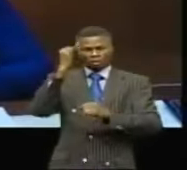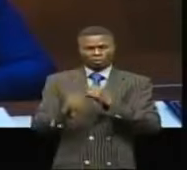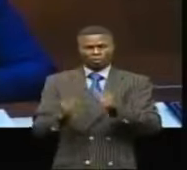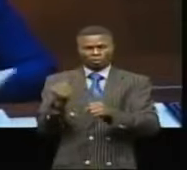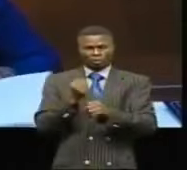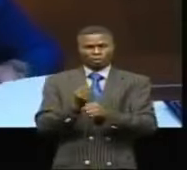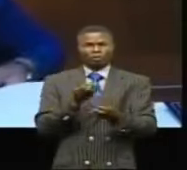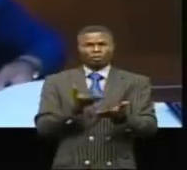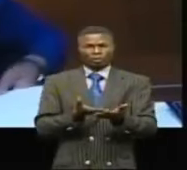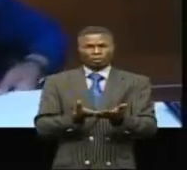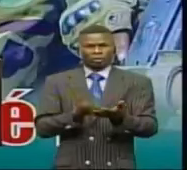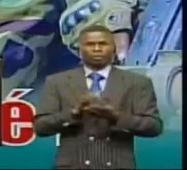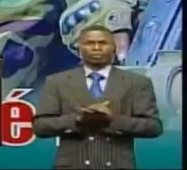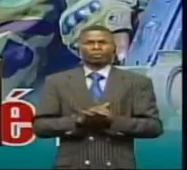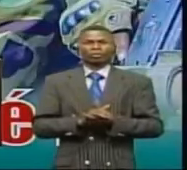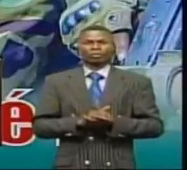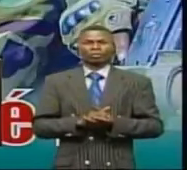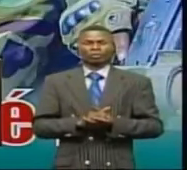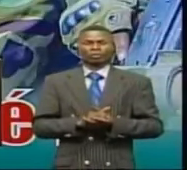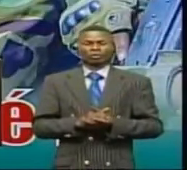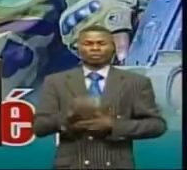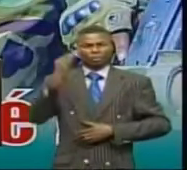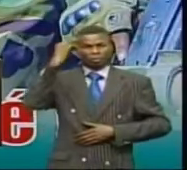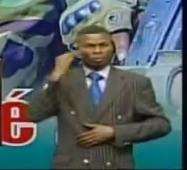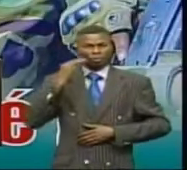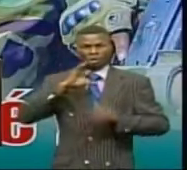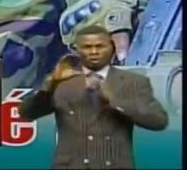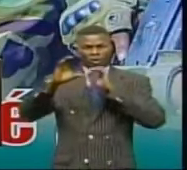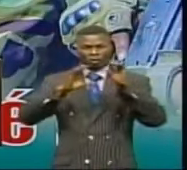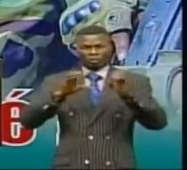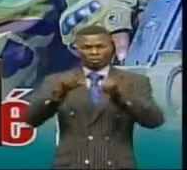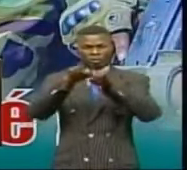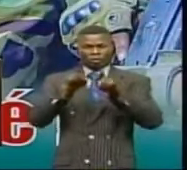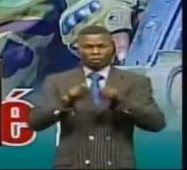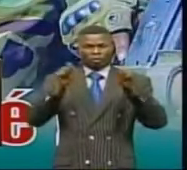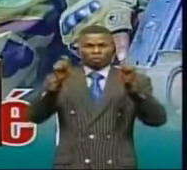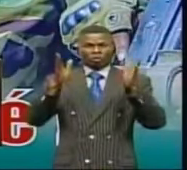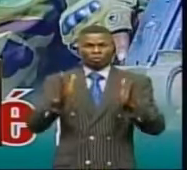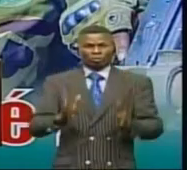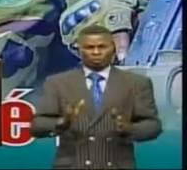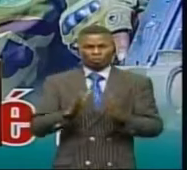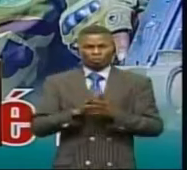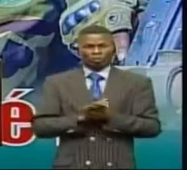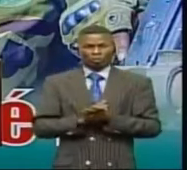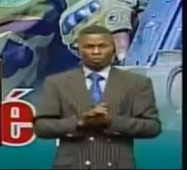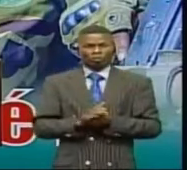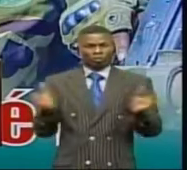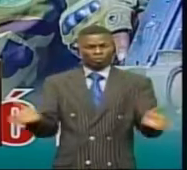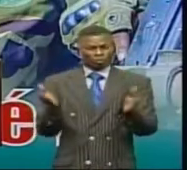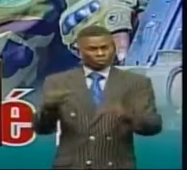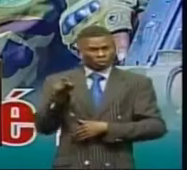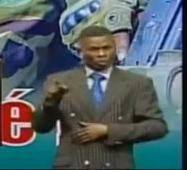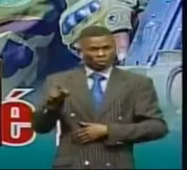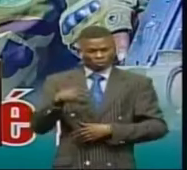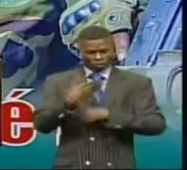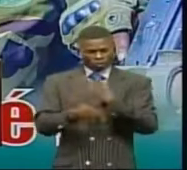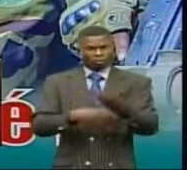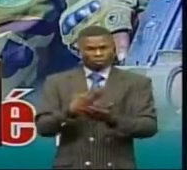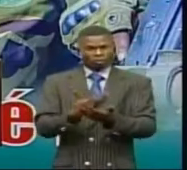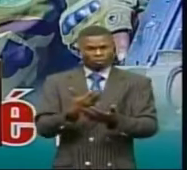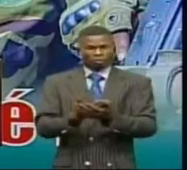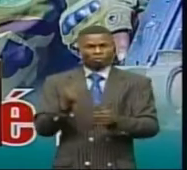processus. Le ministre a encouragé à accélérer le rythme